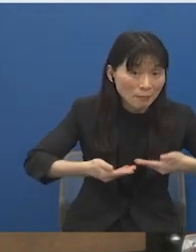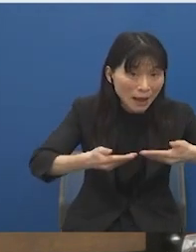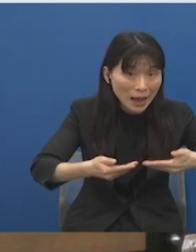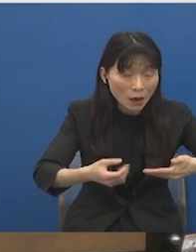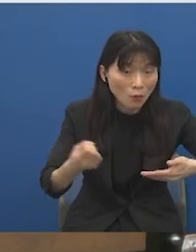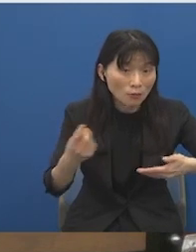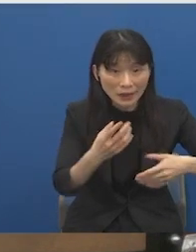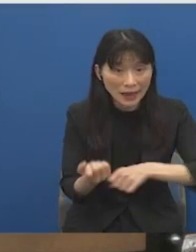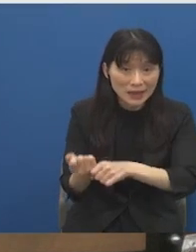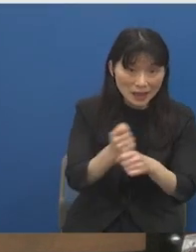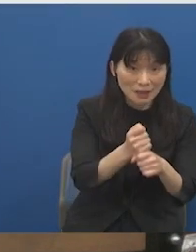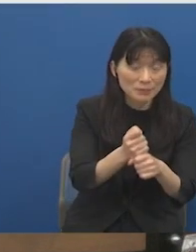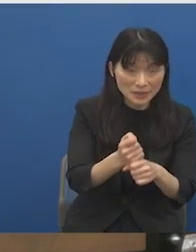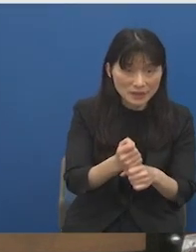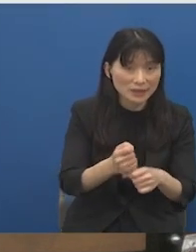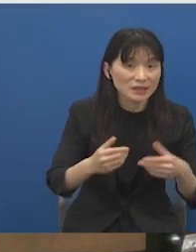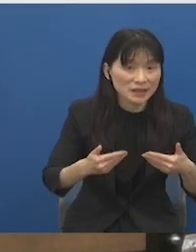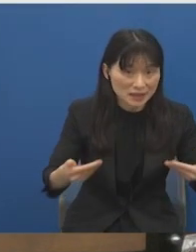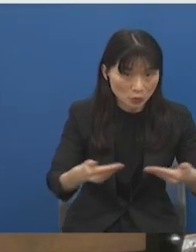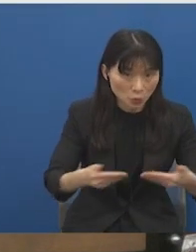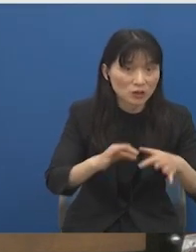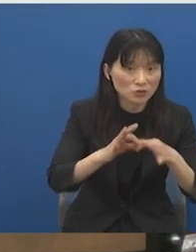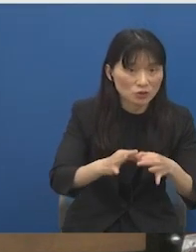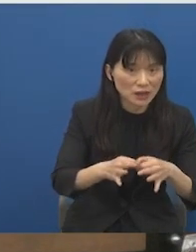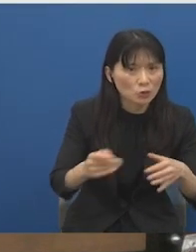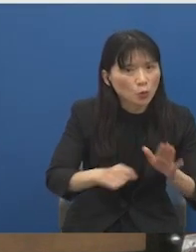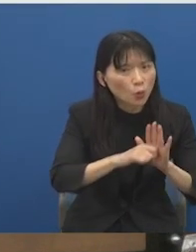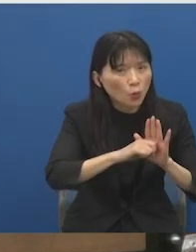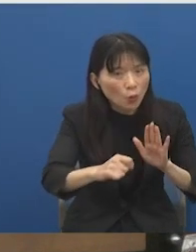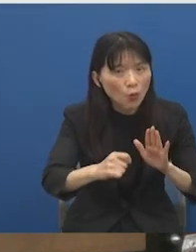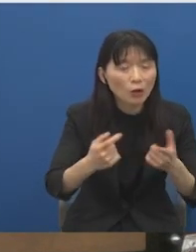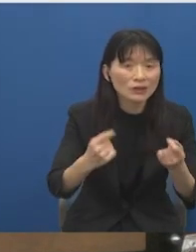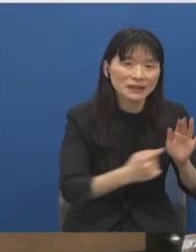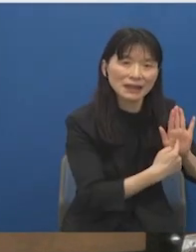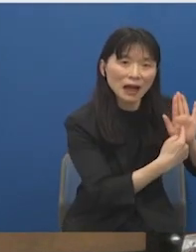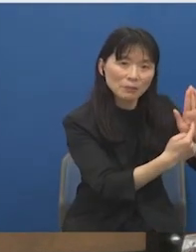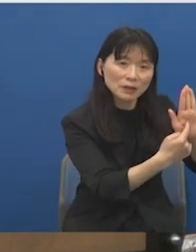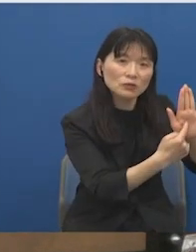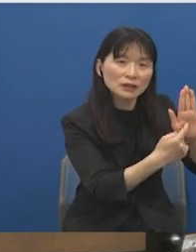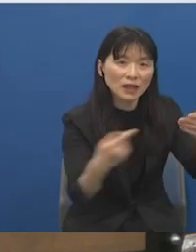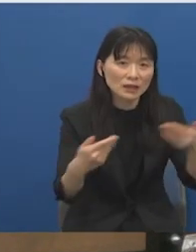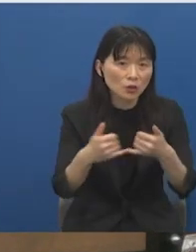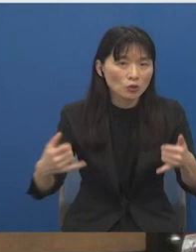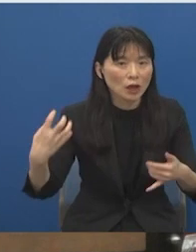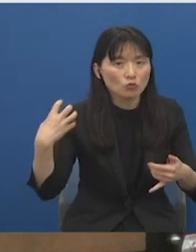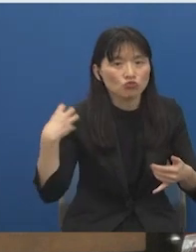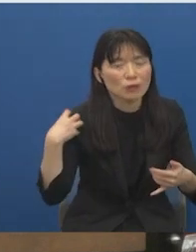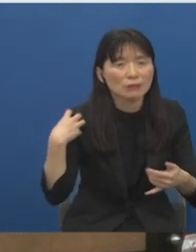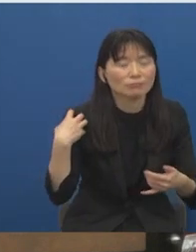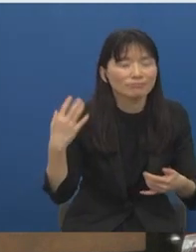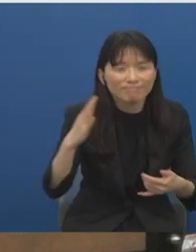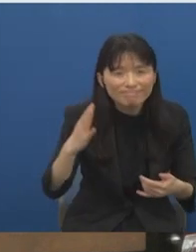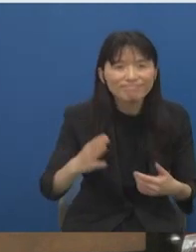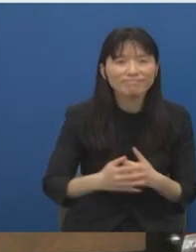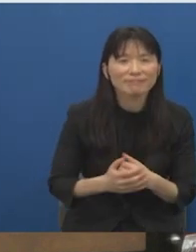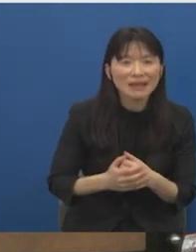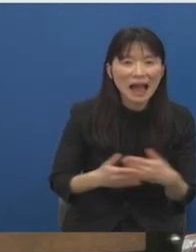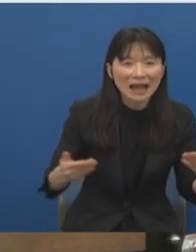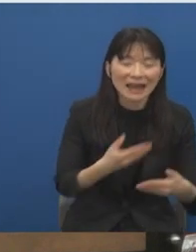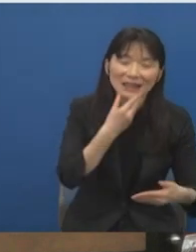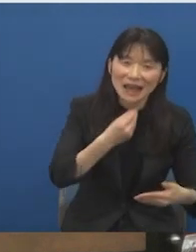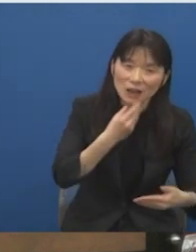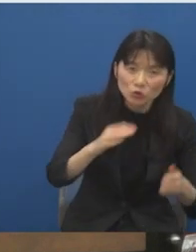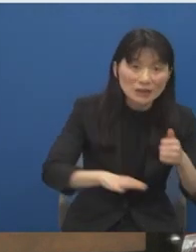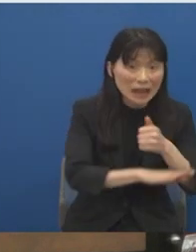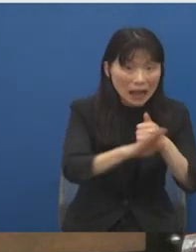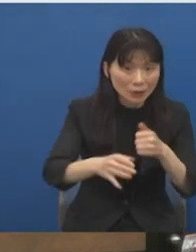事業に関しては、整備による効果をしっかりとアピールし、事業者負担を増やさず働きやすく環境